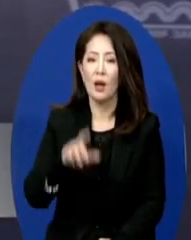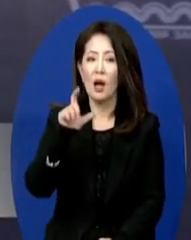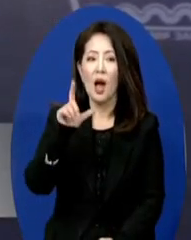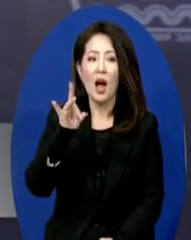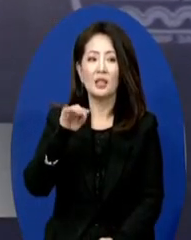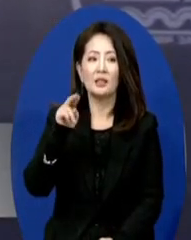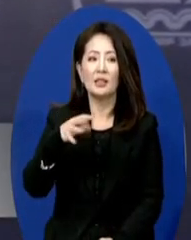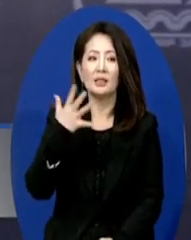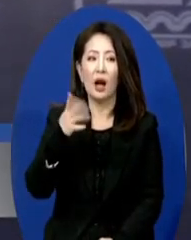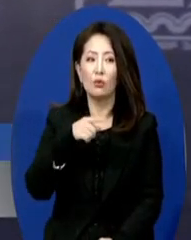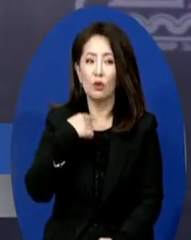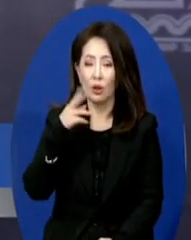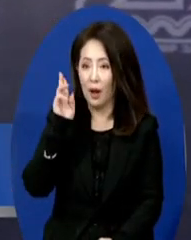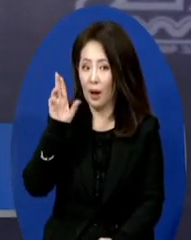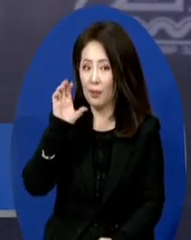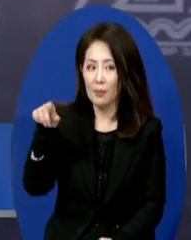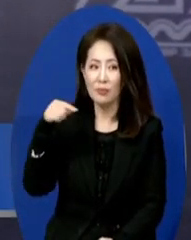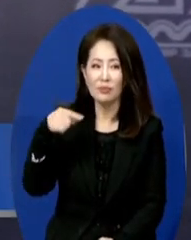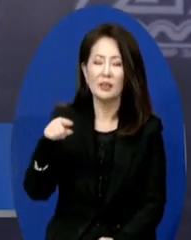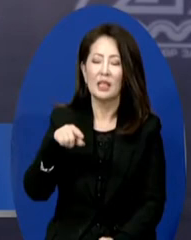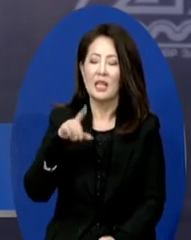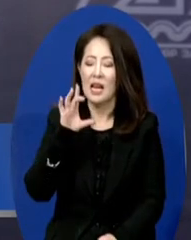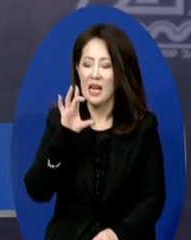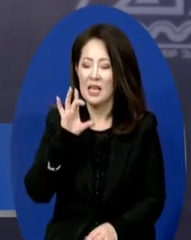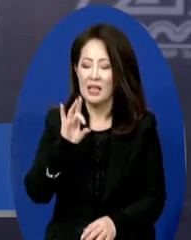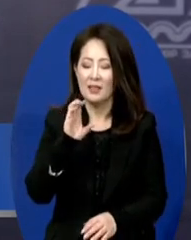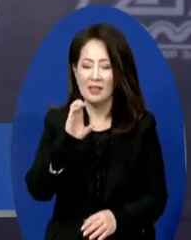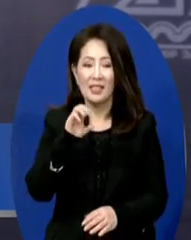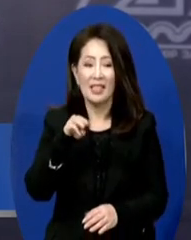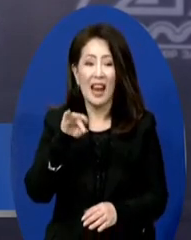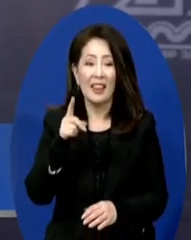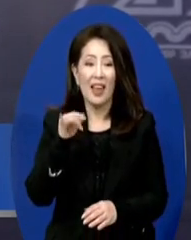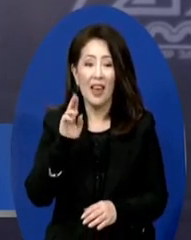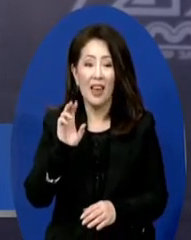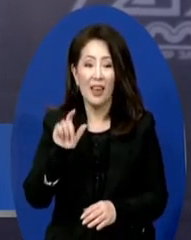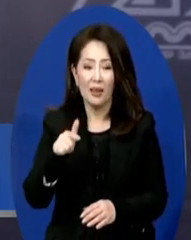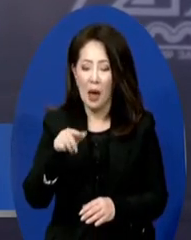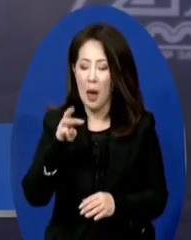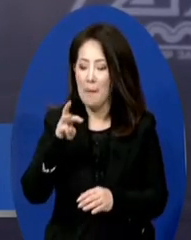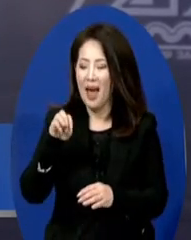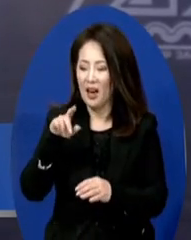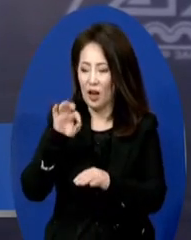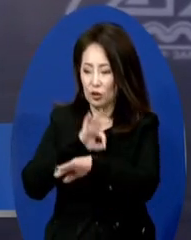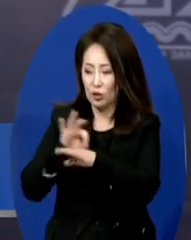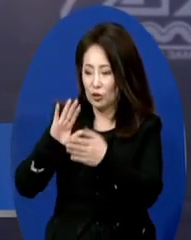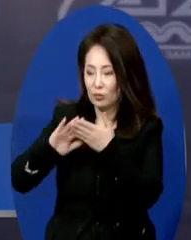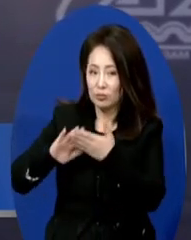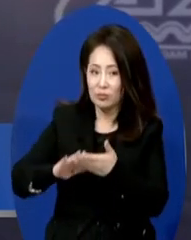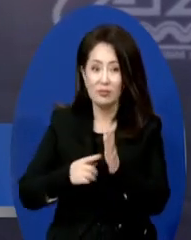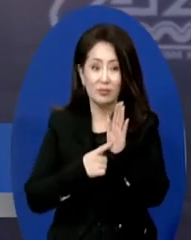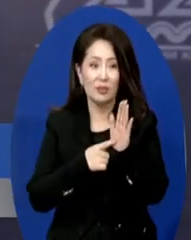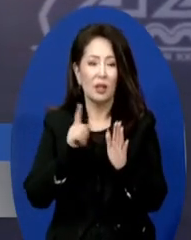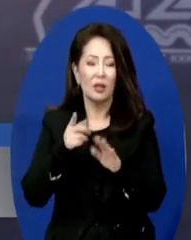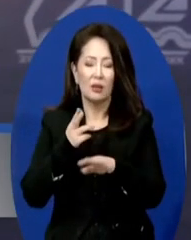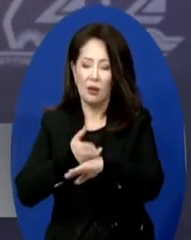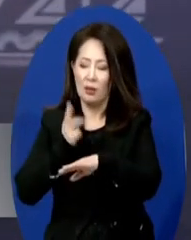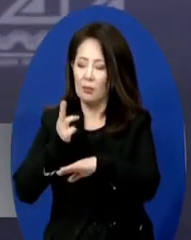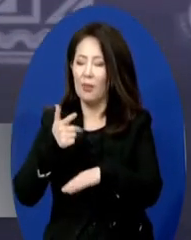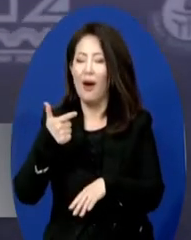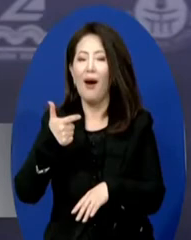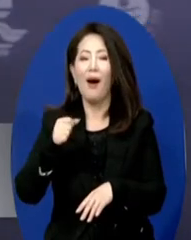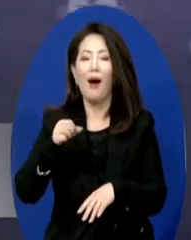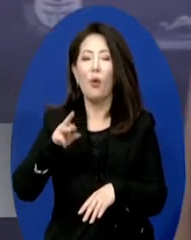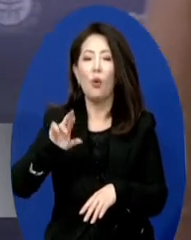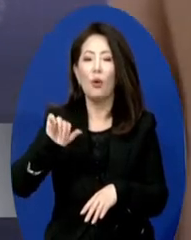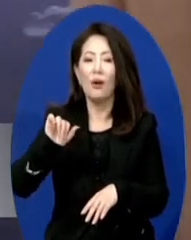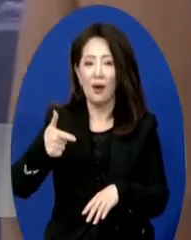Эрдэнэс том толгой компаниас яг одоо стратеги мега төслүүдэд танилцуулж байна. Үүнтэй холбогдуулж бид Эрдэнэс том толгой компани гүйцэтгэх захирал